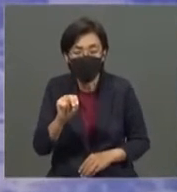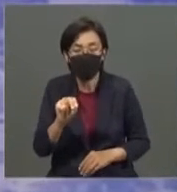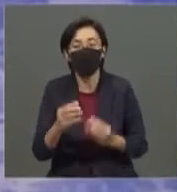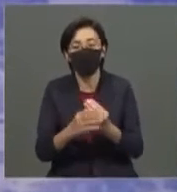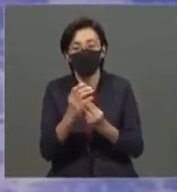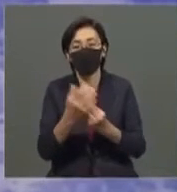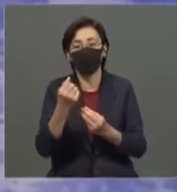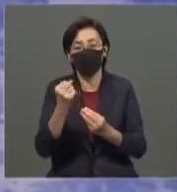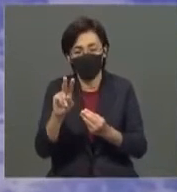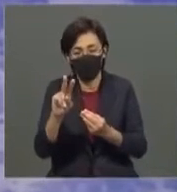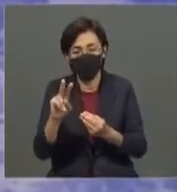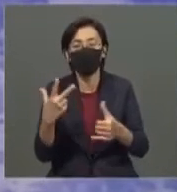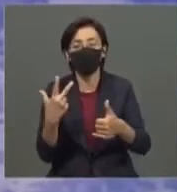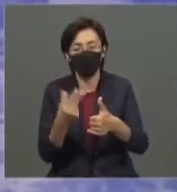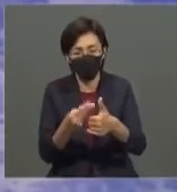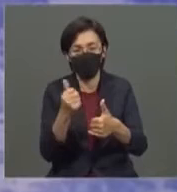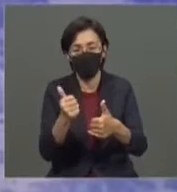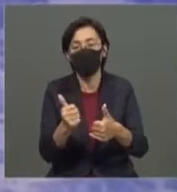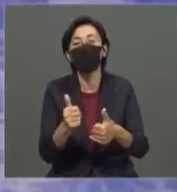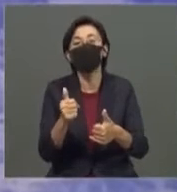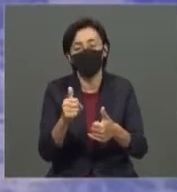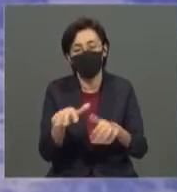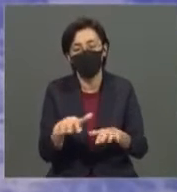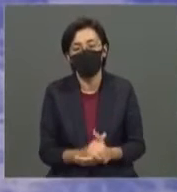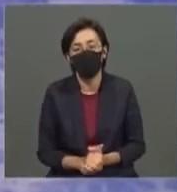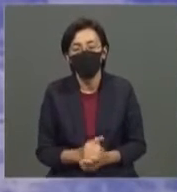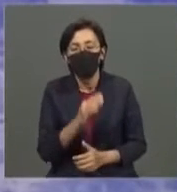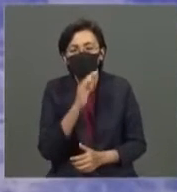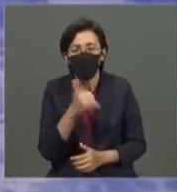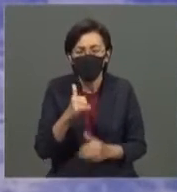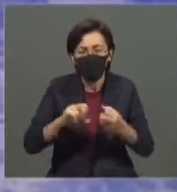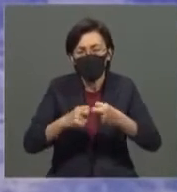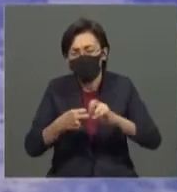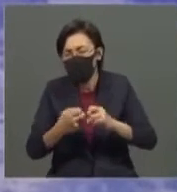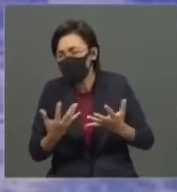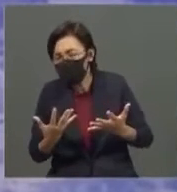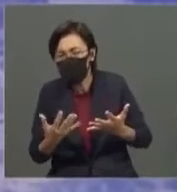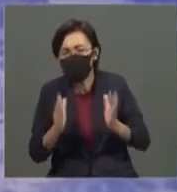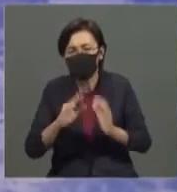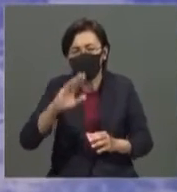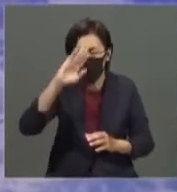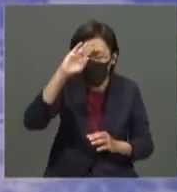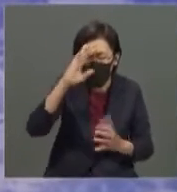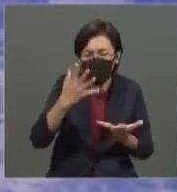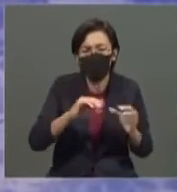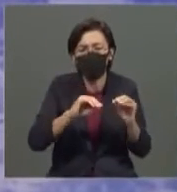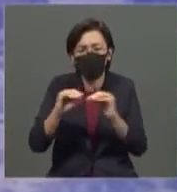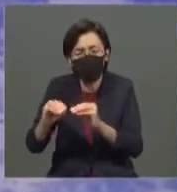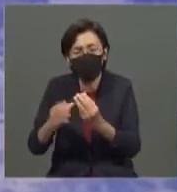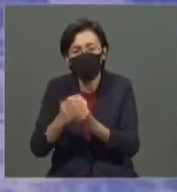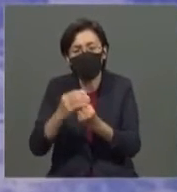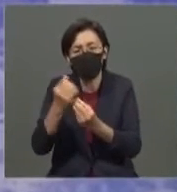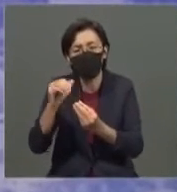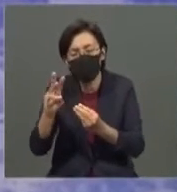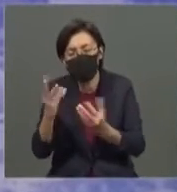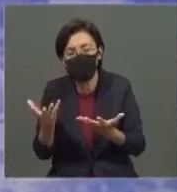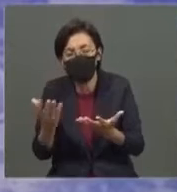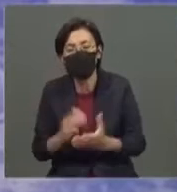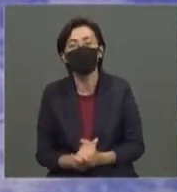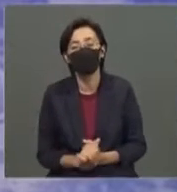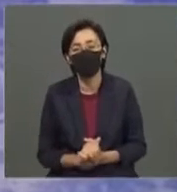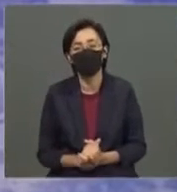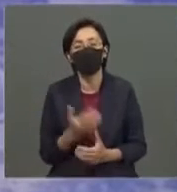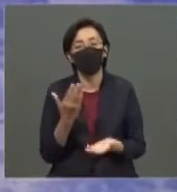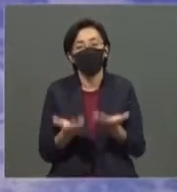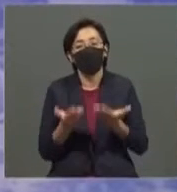ดาห์ก็ถือว่าเป็นเรื่องปกตินะครับแต่ถ้าบางท่านมีข้อเหตุขัดข้องเจ็บไข้ได้ป่วยจะเลื่อนไปถึง16สัปดาห์อันนี้อยู่ในดุล